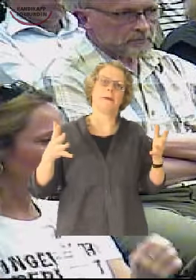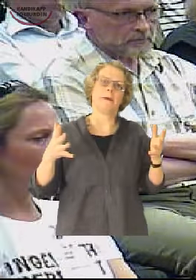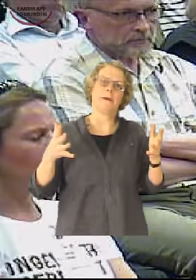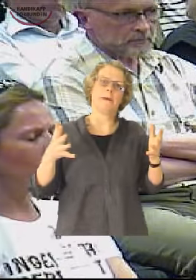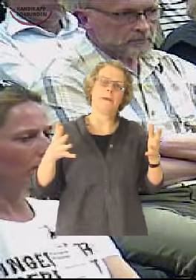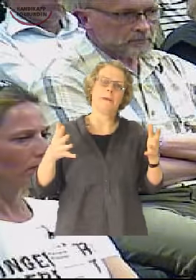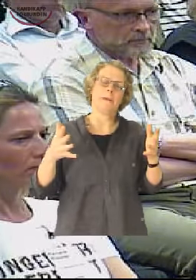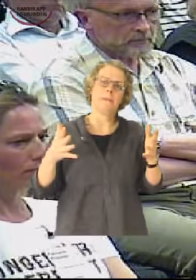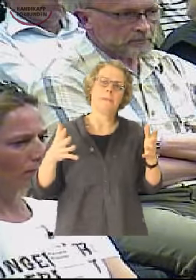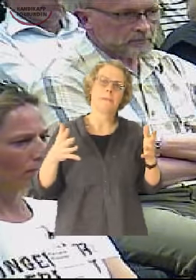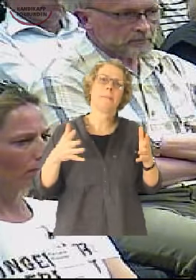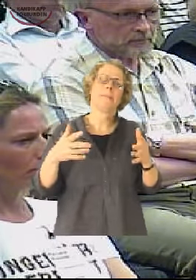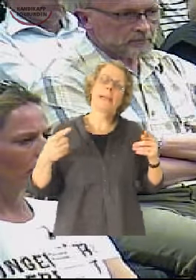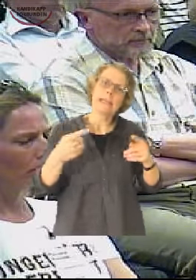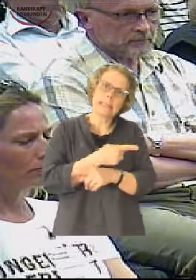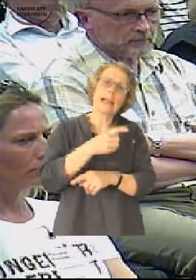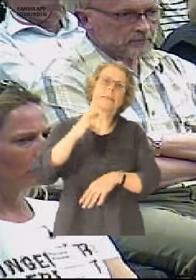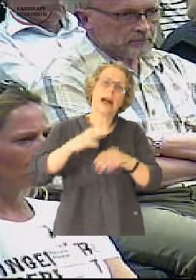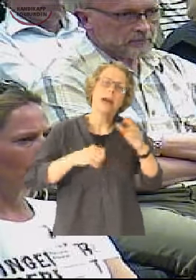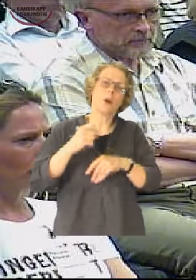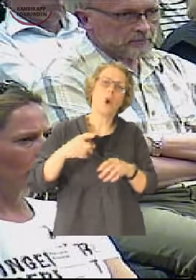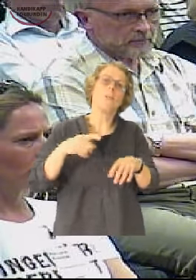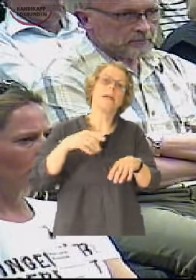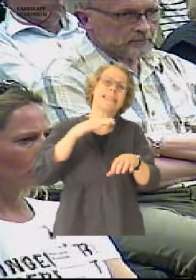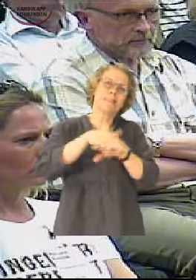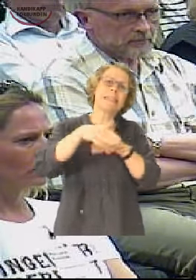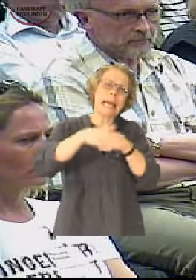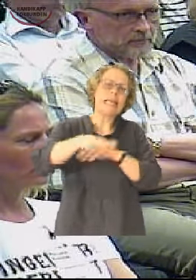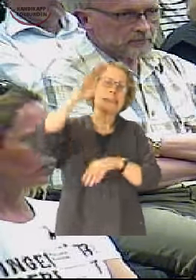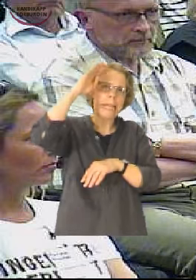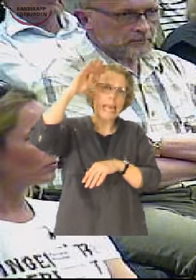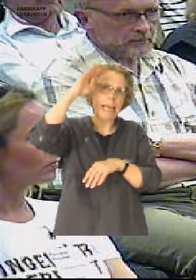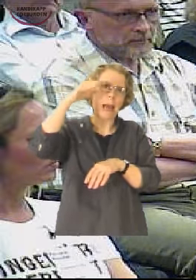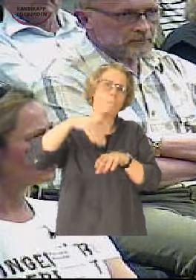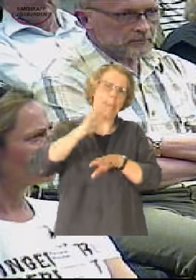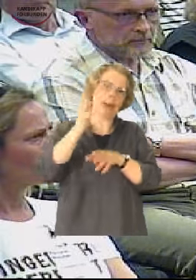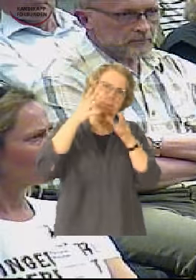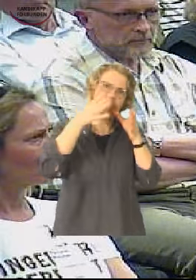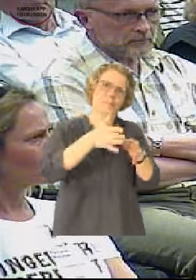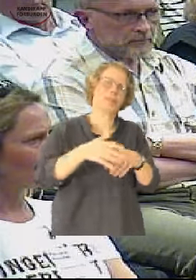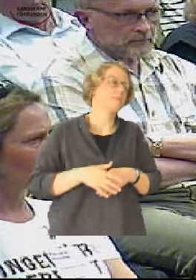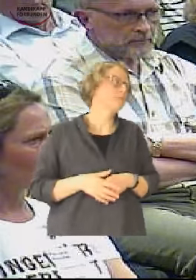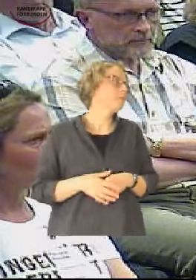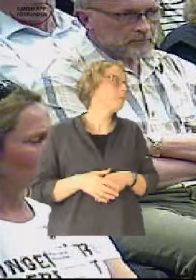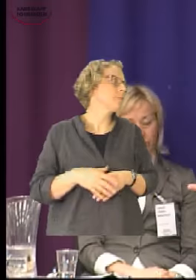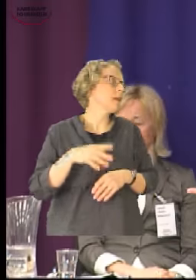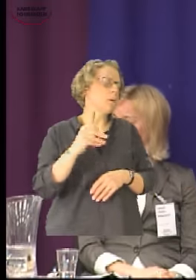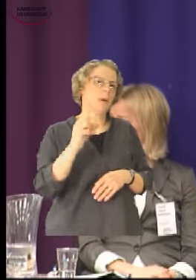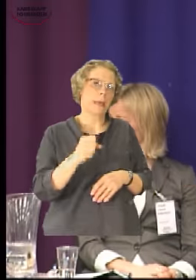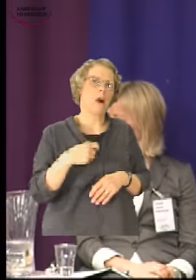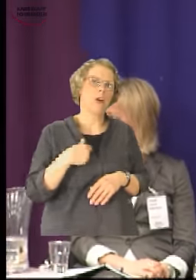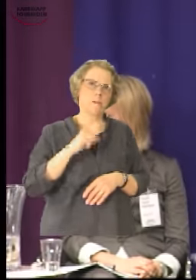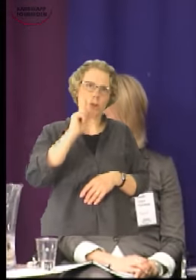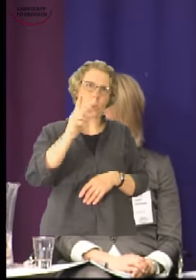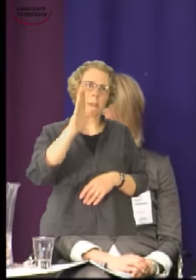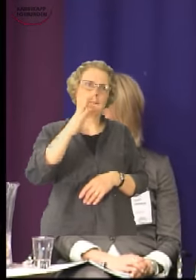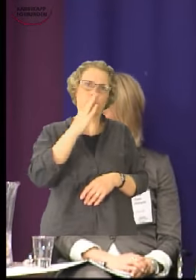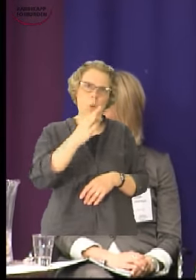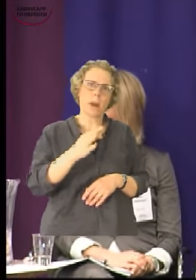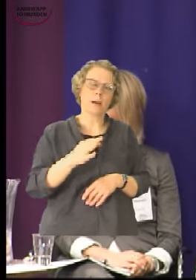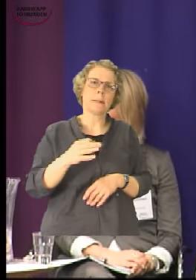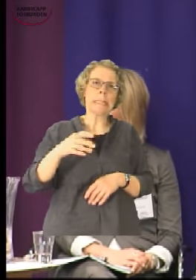utan det handlar om specialisterna. Okej, jag har uppfattat din ståndpunkt. Vad säger Läkarförbundet? Varför är det sån brist